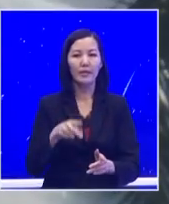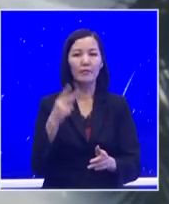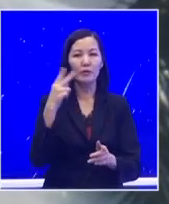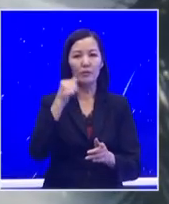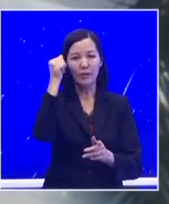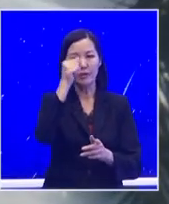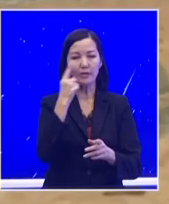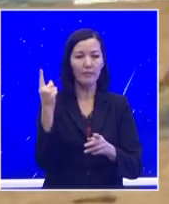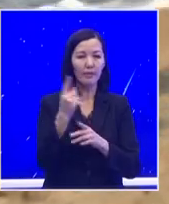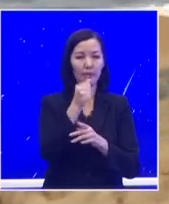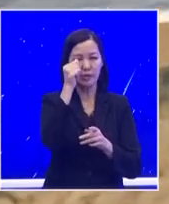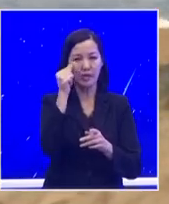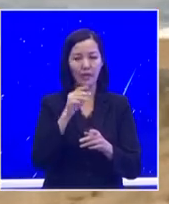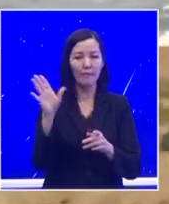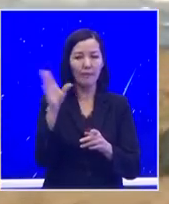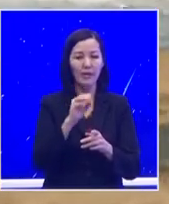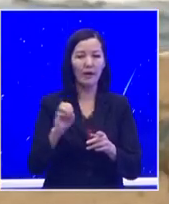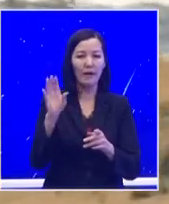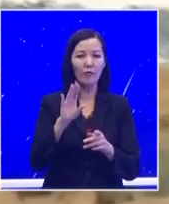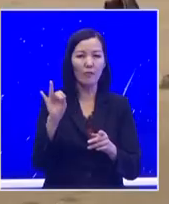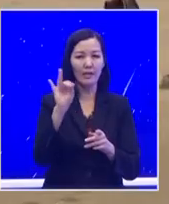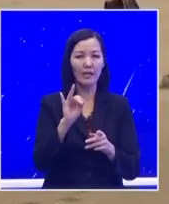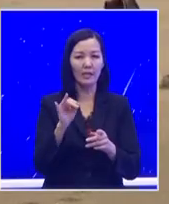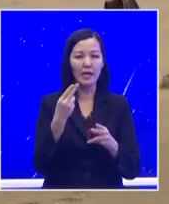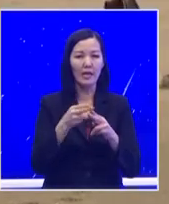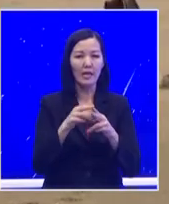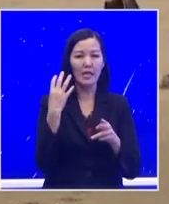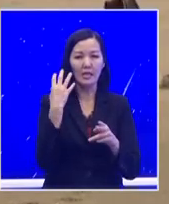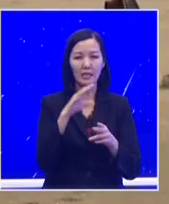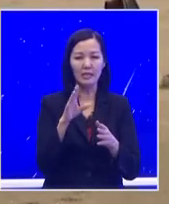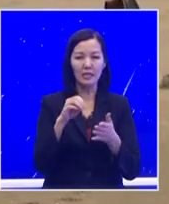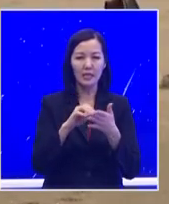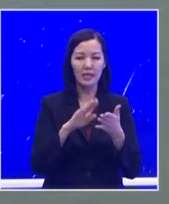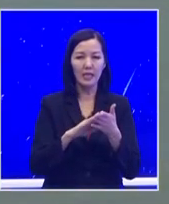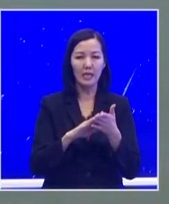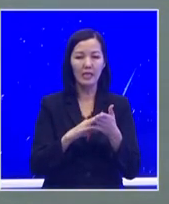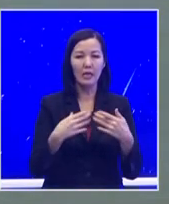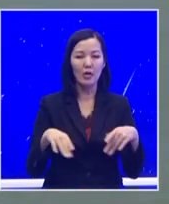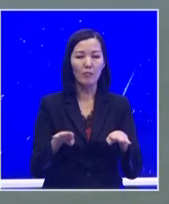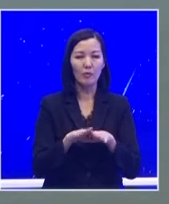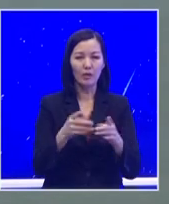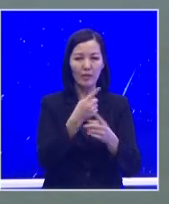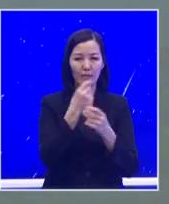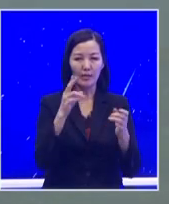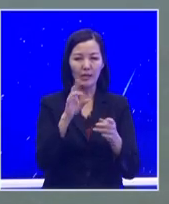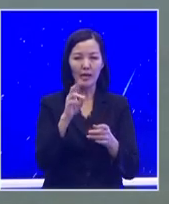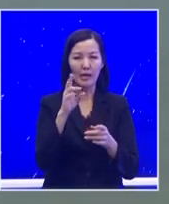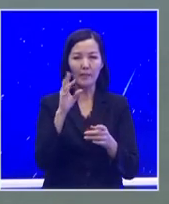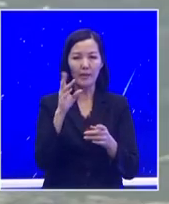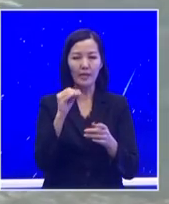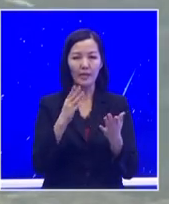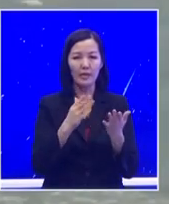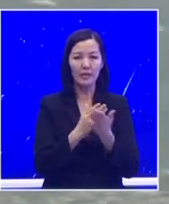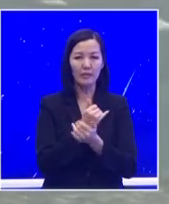2020 жылдың алғашқы айы бүкіл Еуропа тарихындағы ең ыстық қаңтар ретінде тіркелді. Мұндай мәліметтерді Коперник мониторинг қызмет